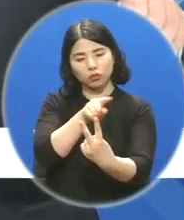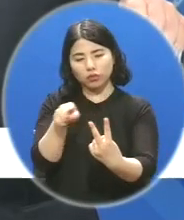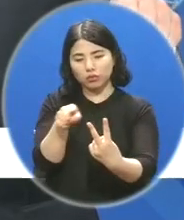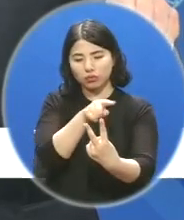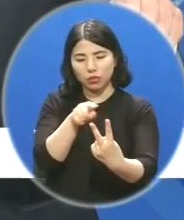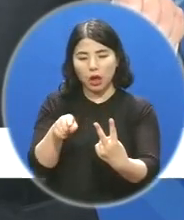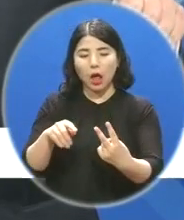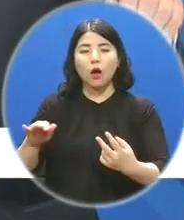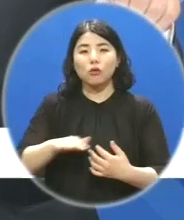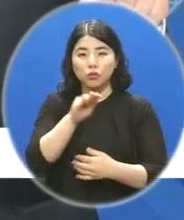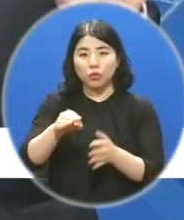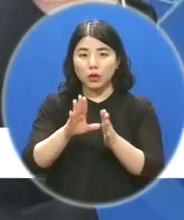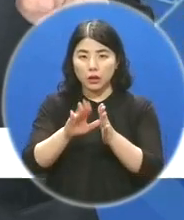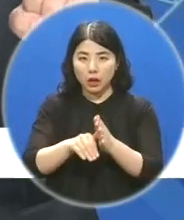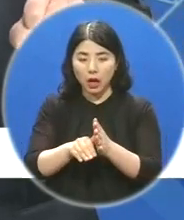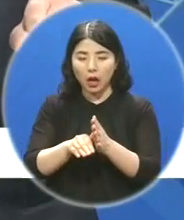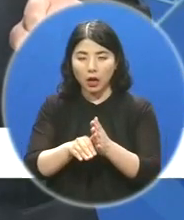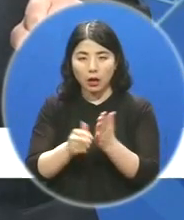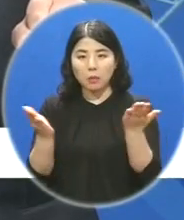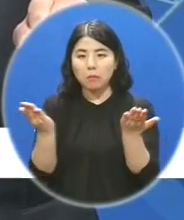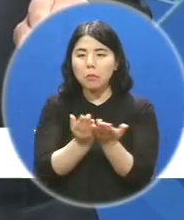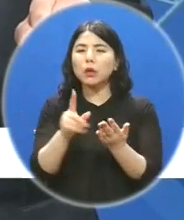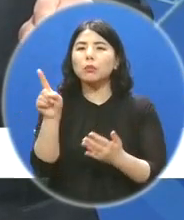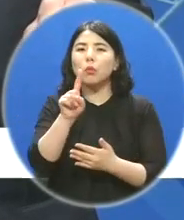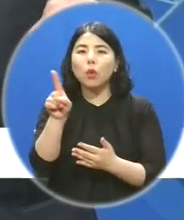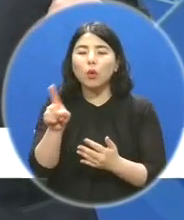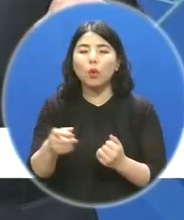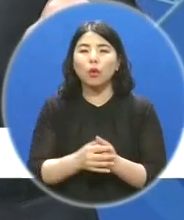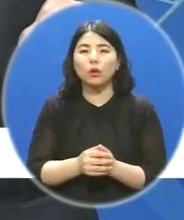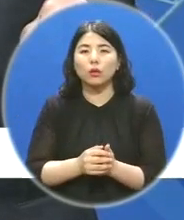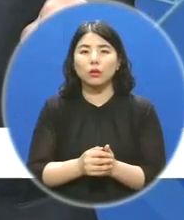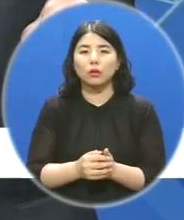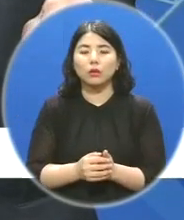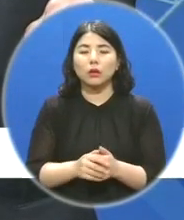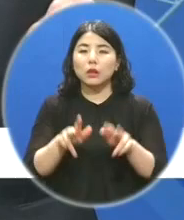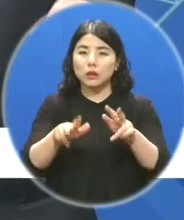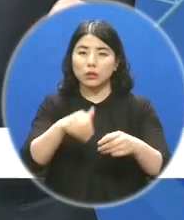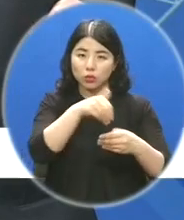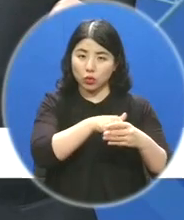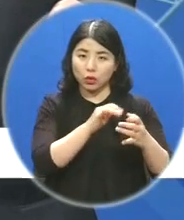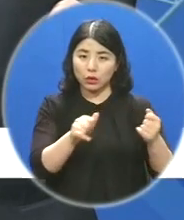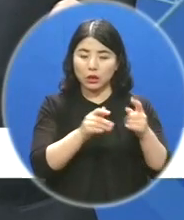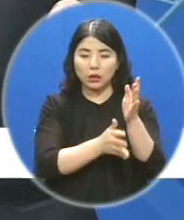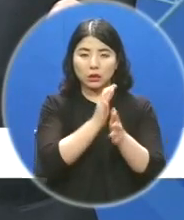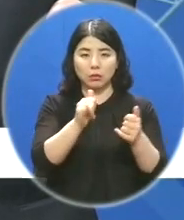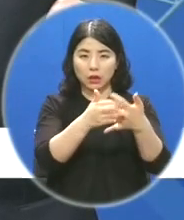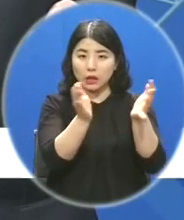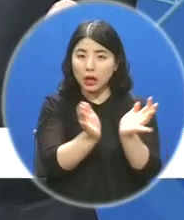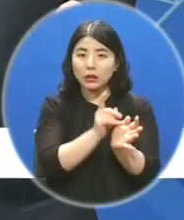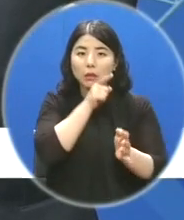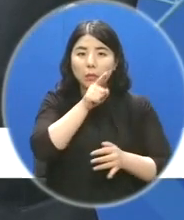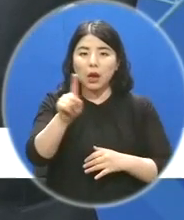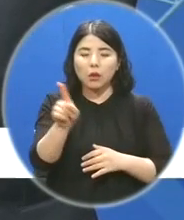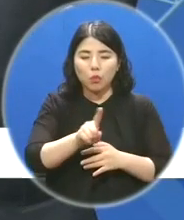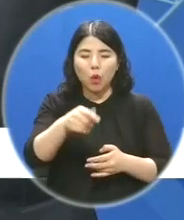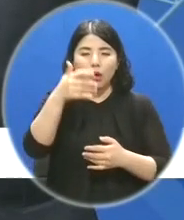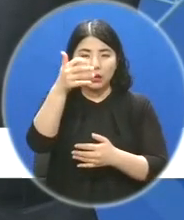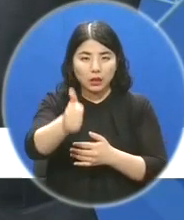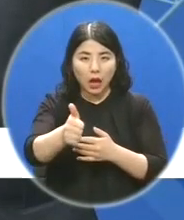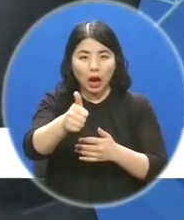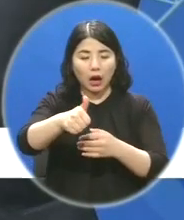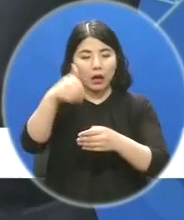우리 시대에 요구하는 가치에 어느 것이 더 부합하느냐. 지금 유권자들이나 시민단체에서는 의장